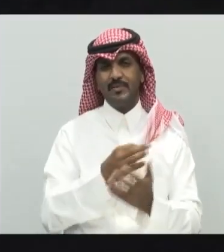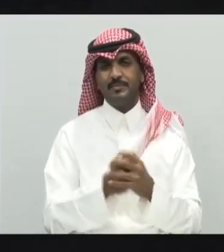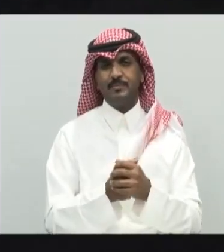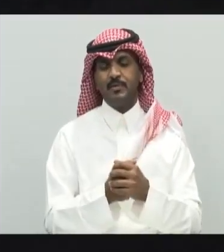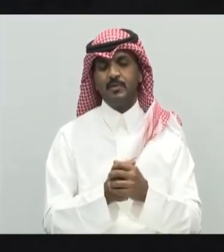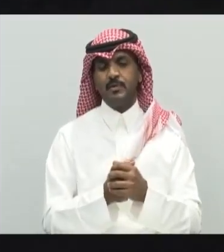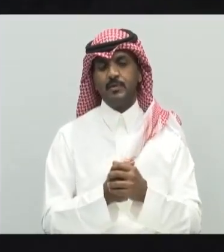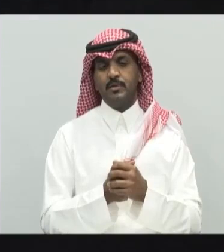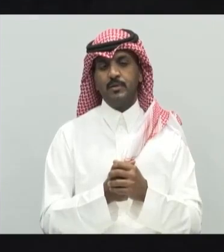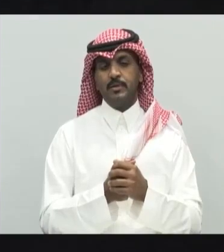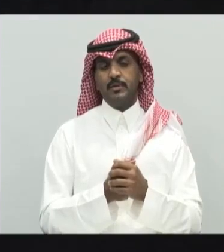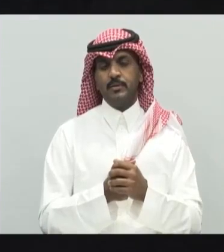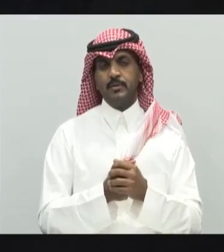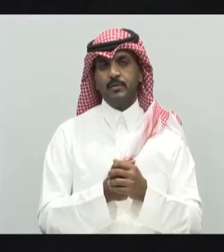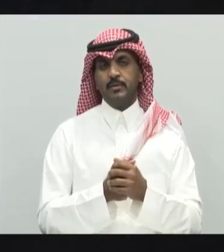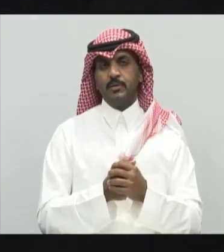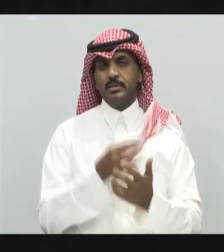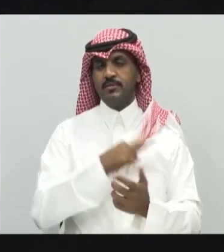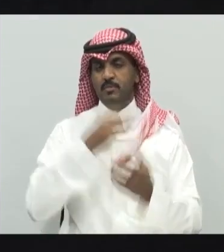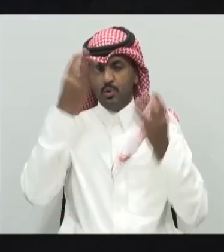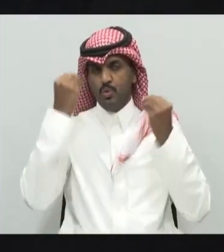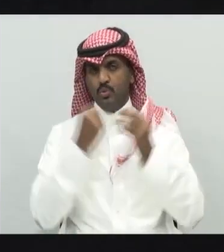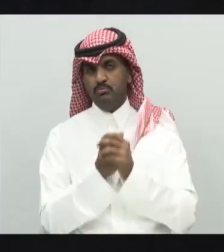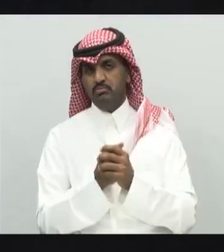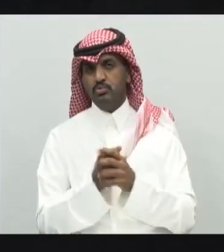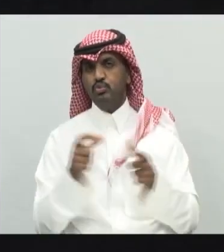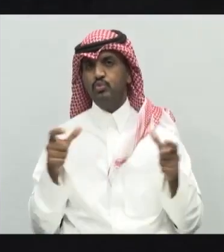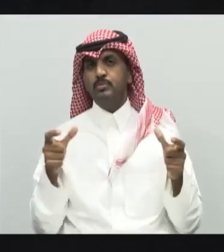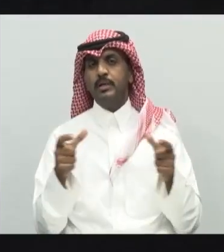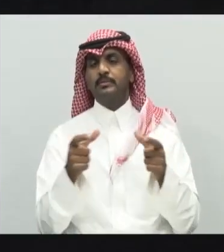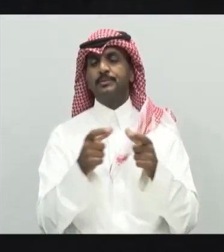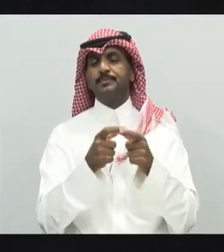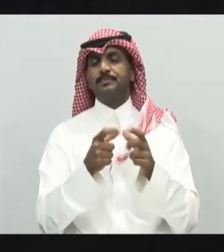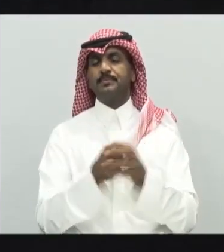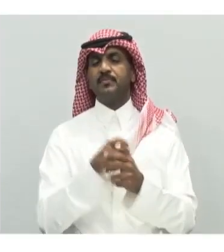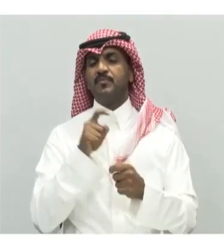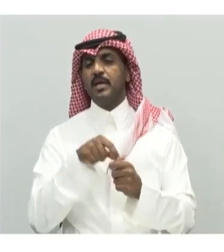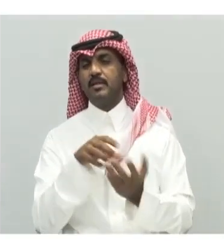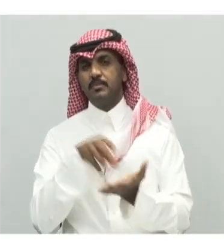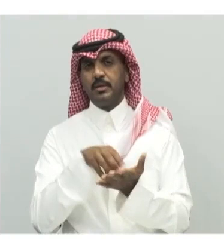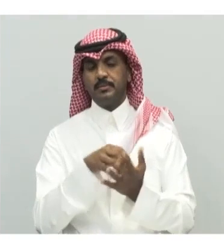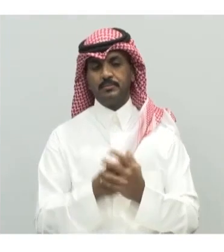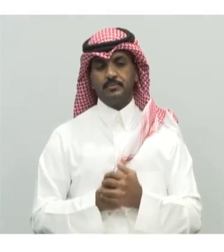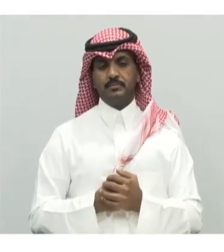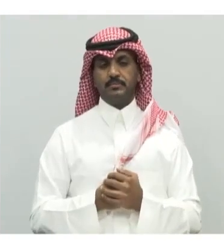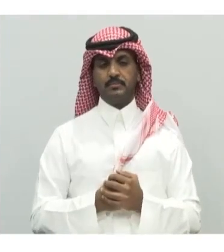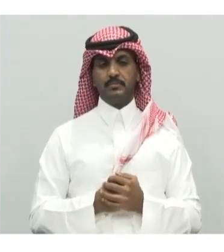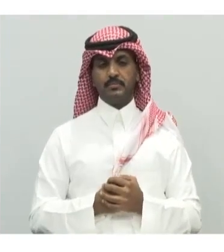والاستفاده ومن هذه العلوم التي جمعت والكتب التي جمعت في هذا المكان